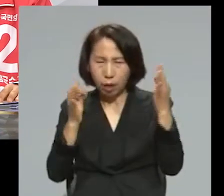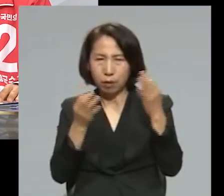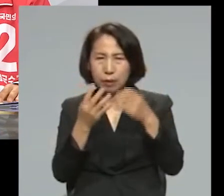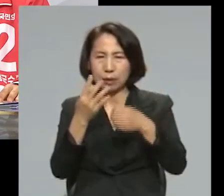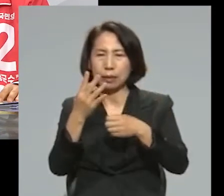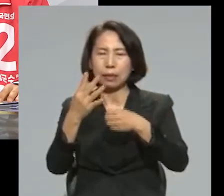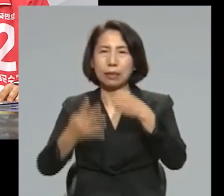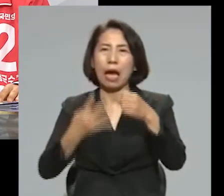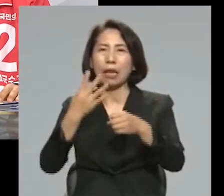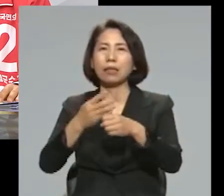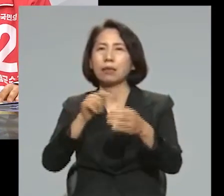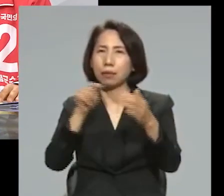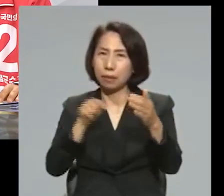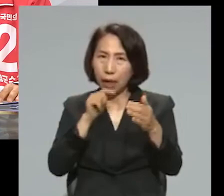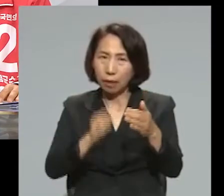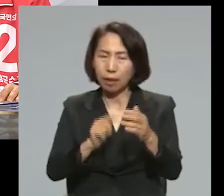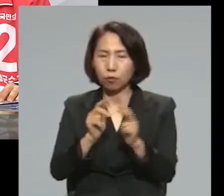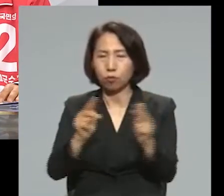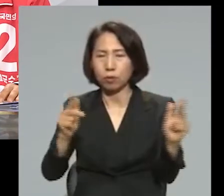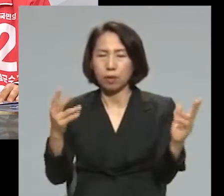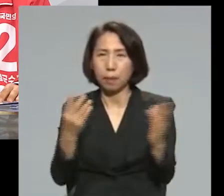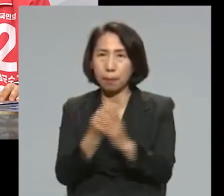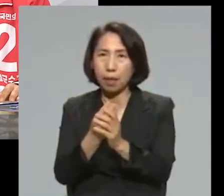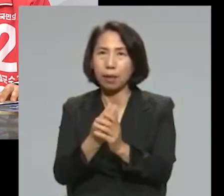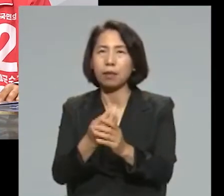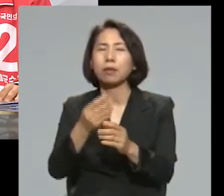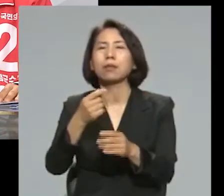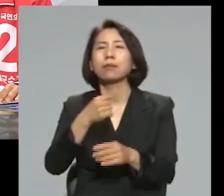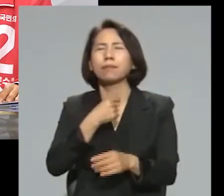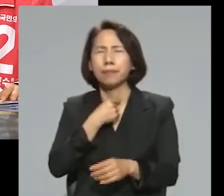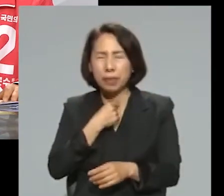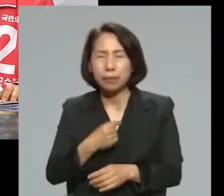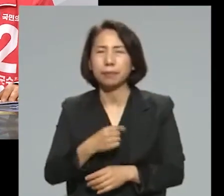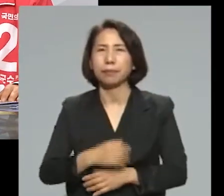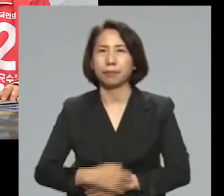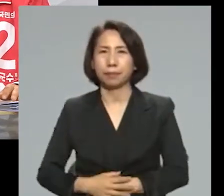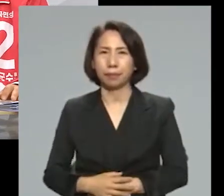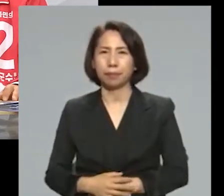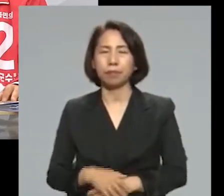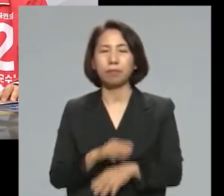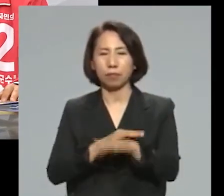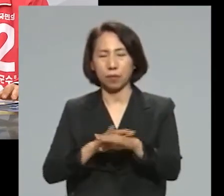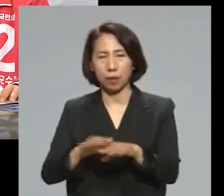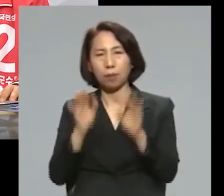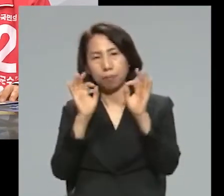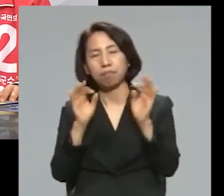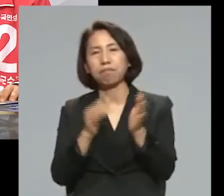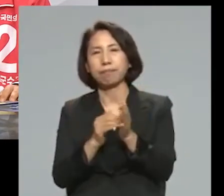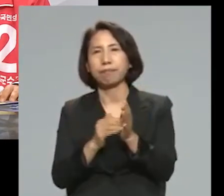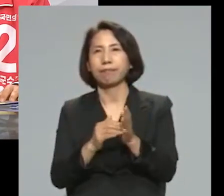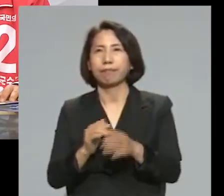주차장을 만들 그런 생각을 가지고 있습니다. 예, 잘 들었습니다.